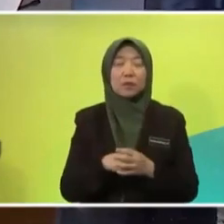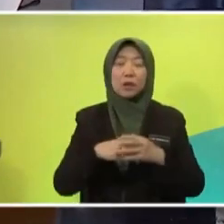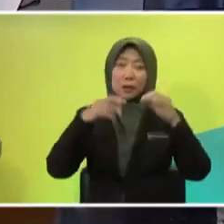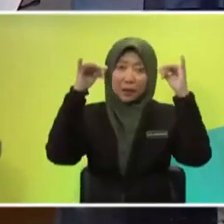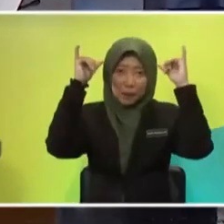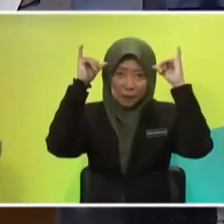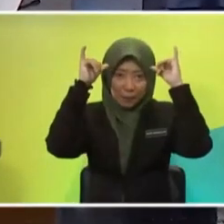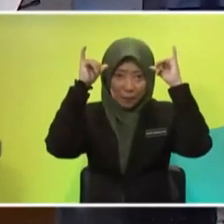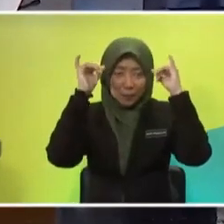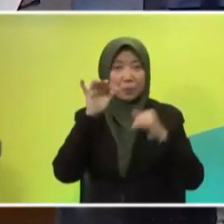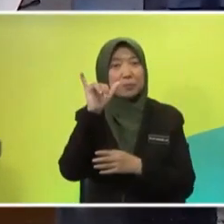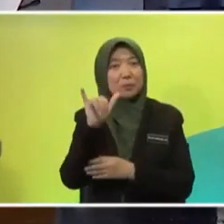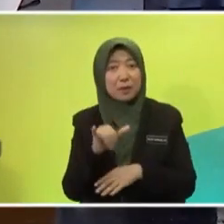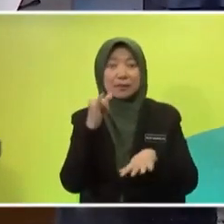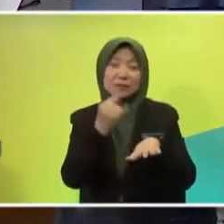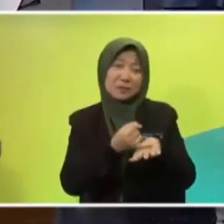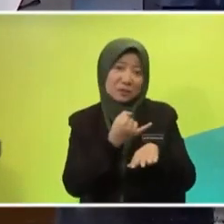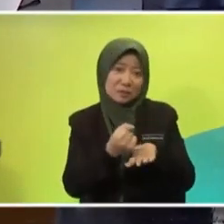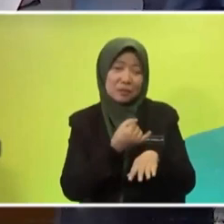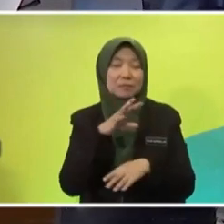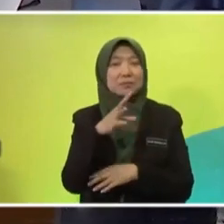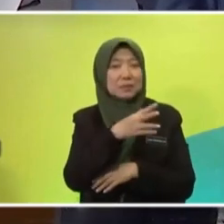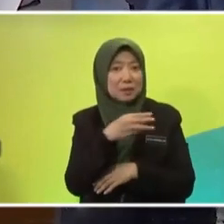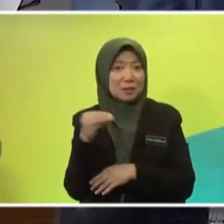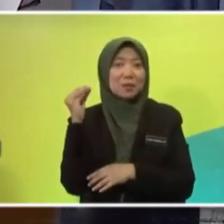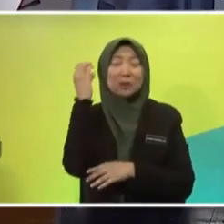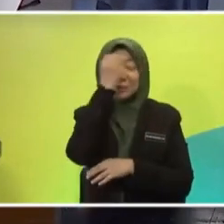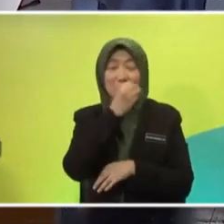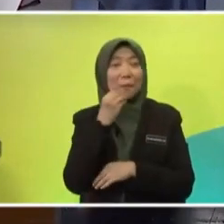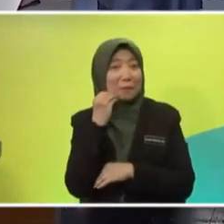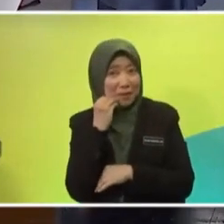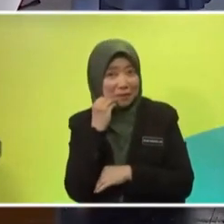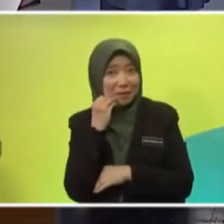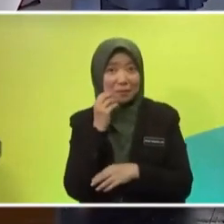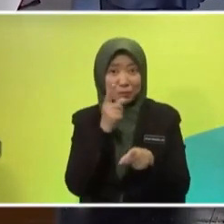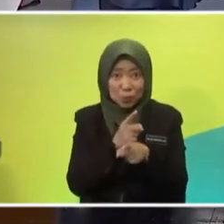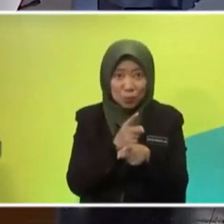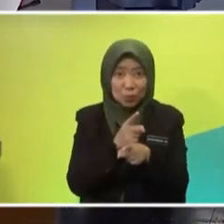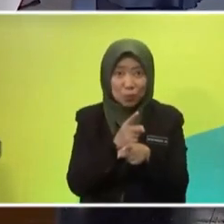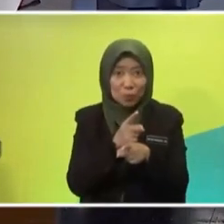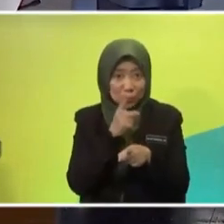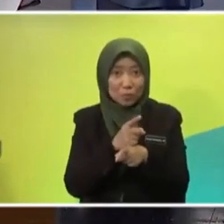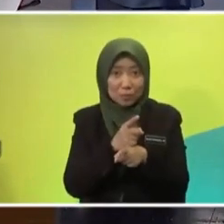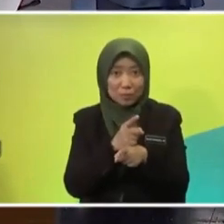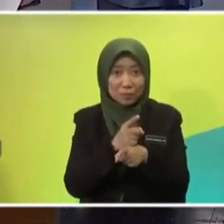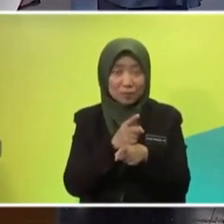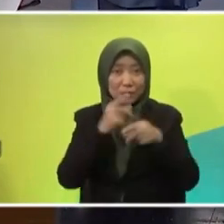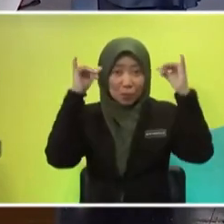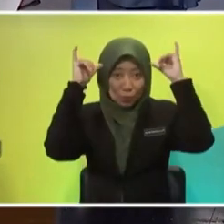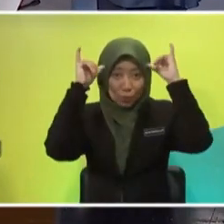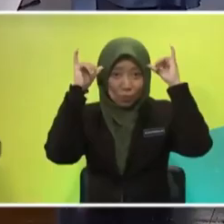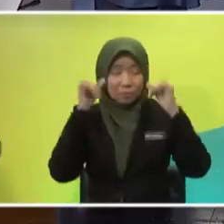yang jinak dan comel. Betul tak, cikgu? Ya, betul. Penonton di rumah, betul ke ini